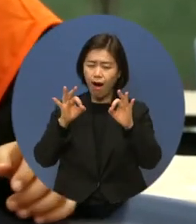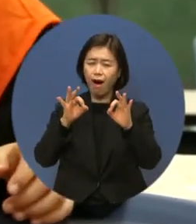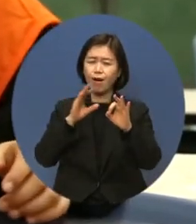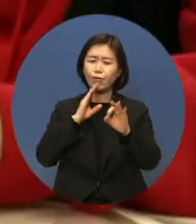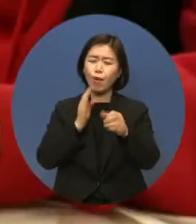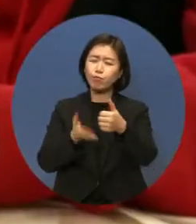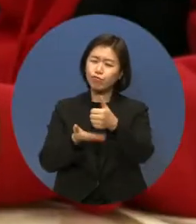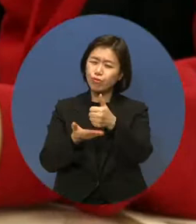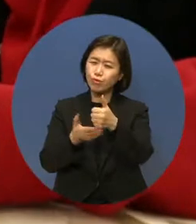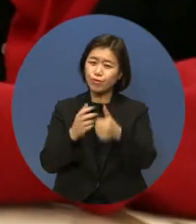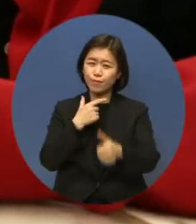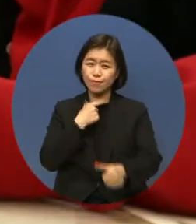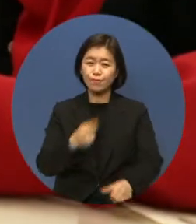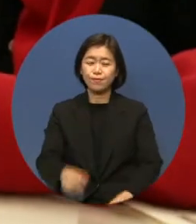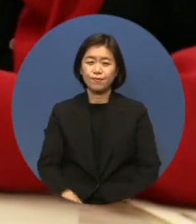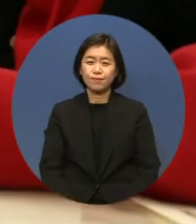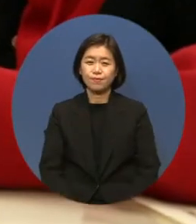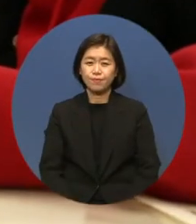있을까요?